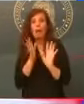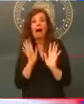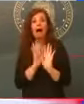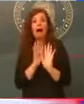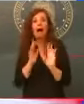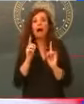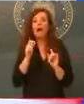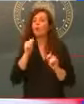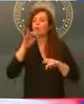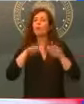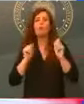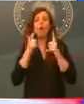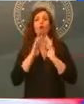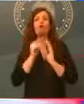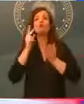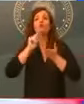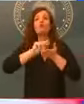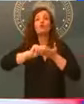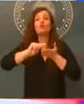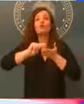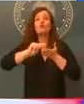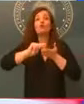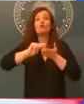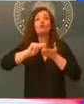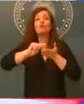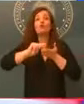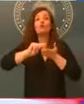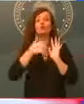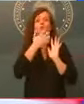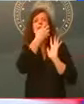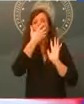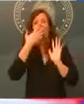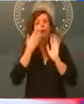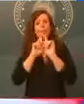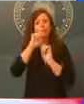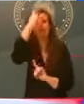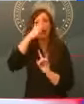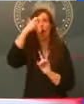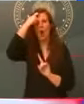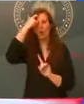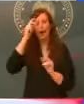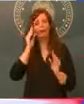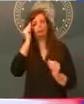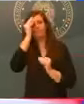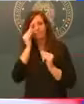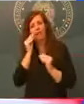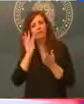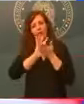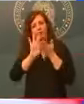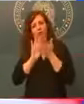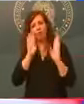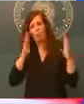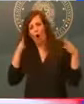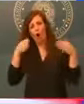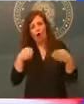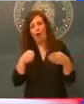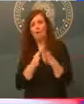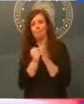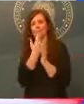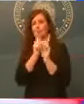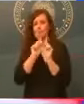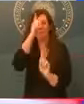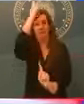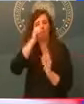al centro dell'azione di governo, della politica del governo, è al centro dei nostri pensieri e non solo abbiamo